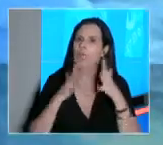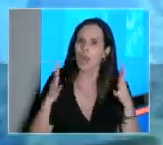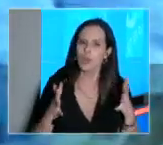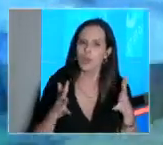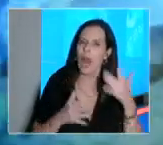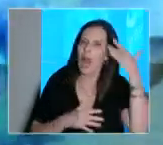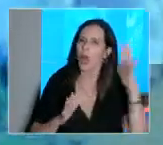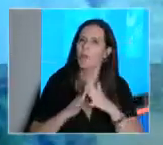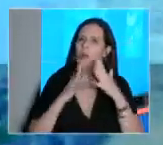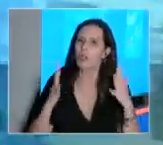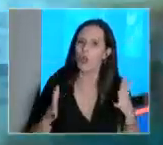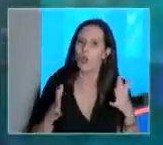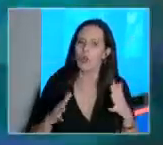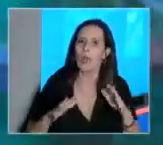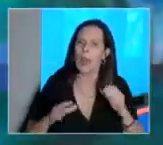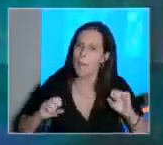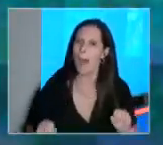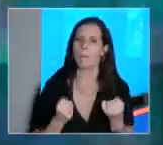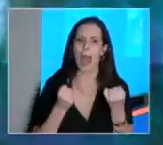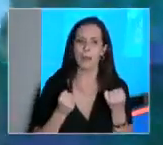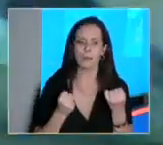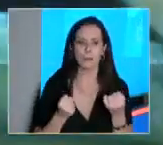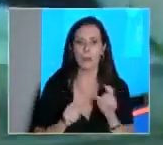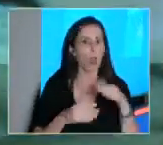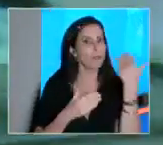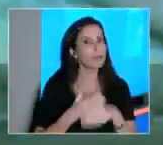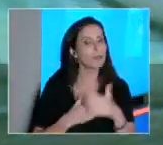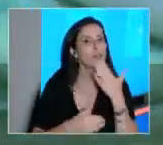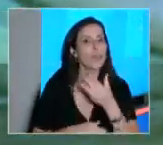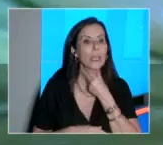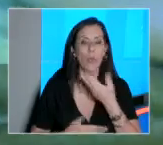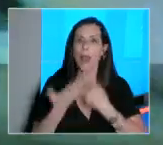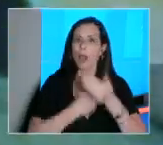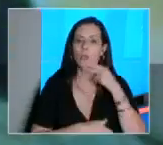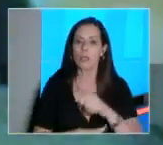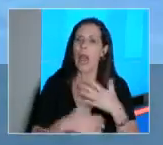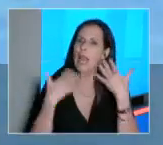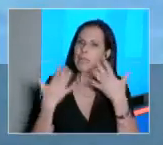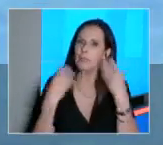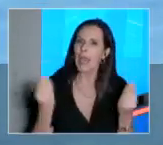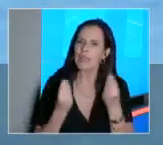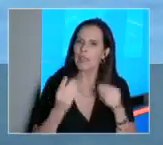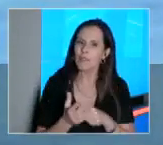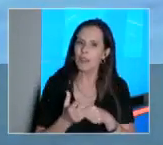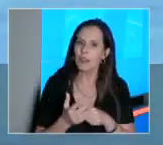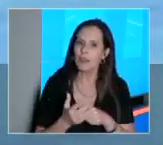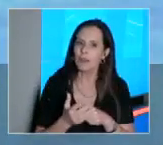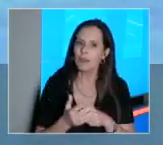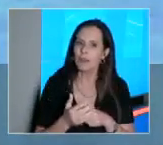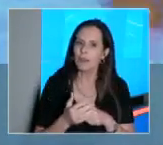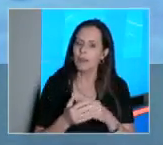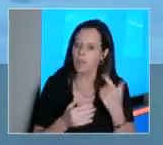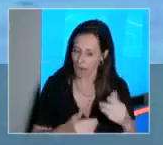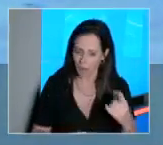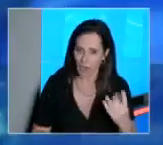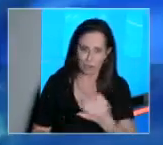הזה, לחלום המאוד מאוד גדול, למאמץ הבלתי פוסק הזה של יהודי אתיופיה, לספר את הדבר הזה, ולהביא מספר שלנו